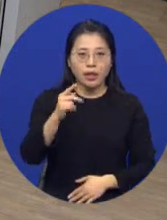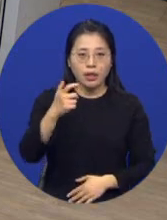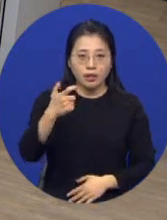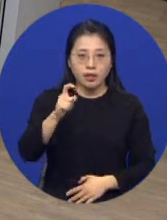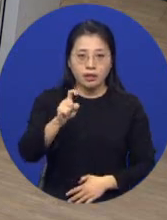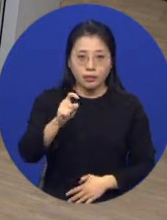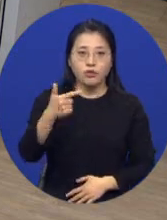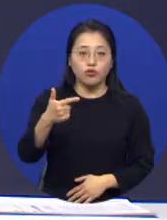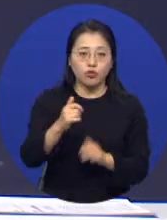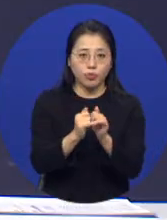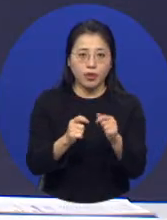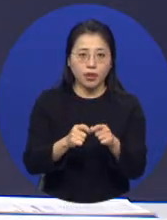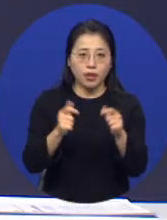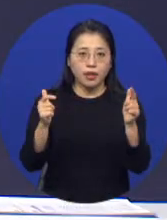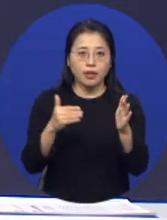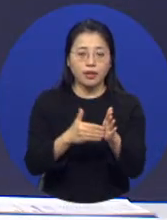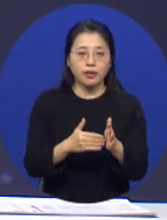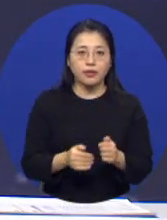증가했습니다